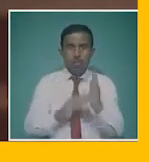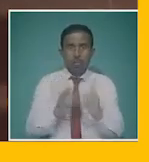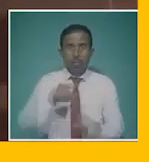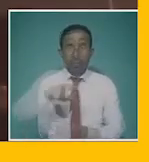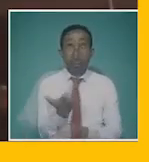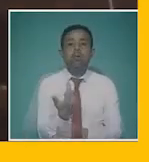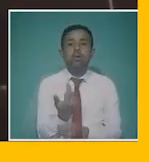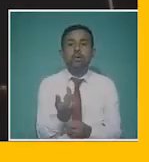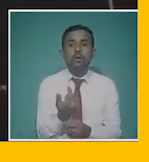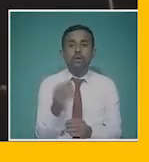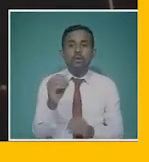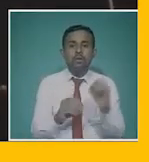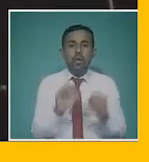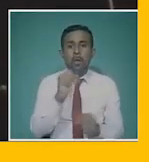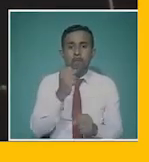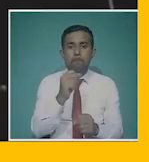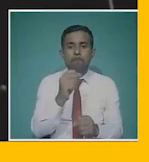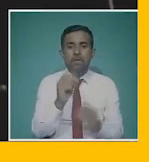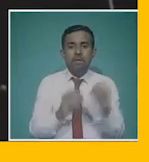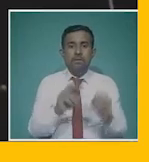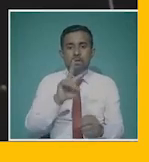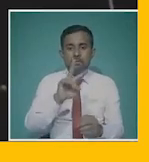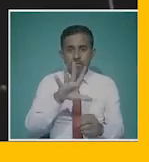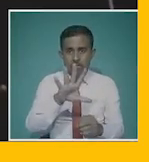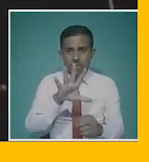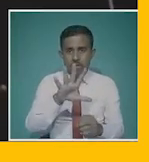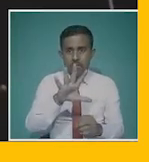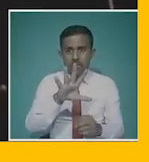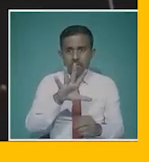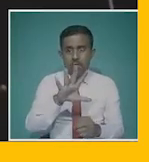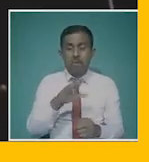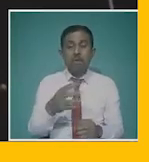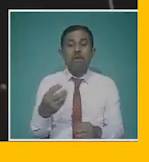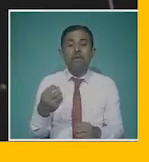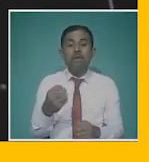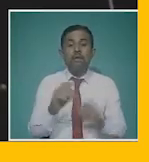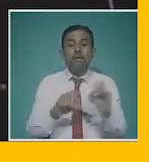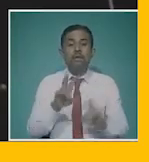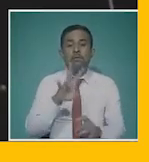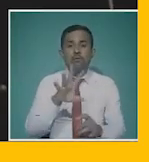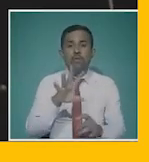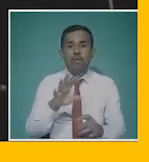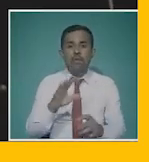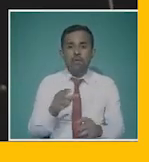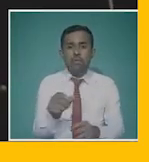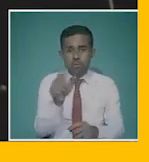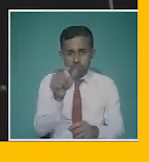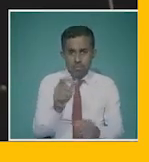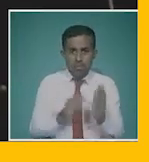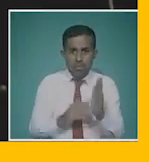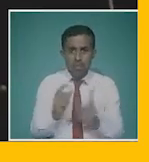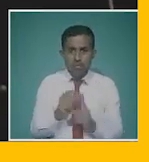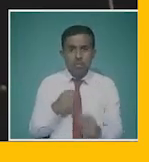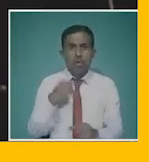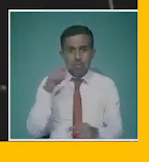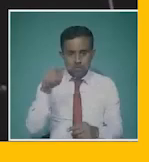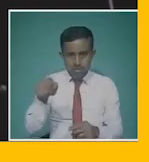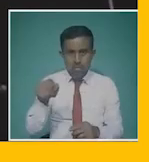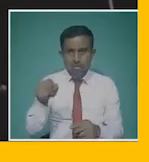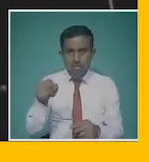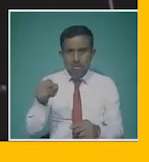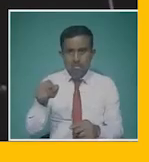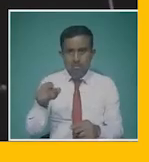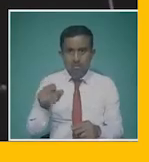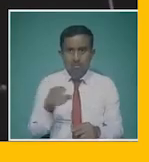දුන්නා. නෑ නෑ මම කිව්වේ මන්ත්‍රීවරුන් රක්ෂණයෙන් සල්ලි අරගෙන මෙවට ගෙව්වා කියලයි. රක්ෂණිය හරහායි ගෙවීම් කරලා තියෙන්නේ.